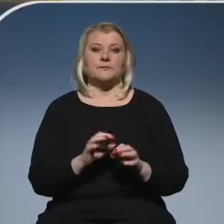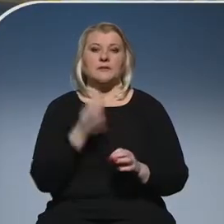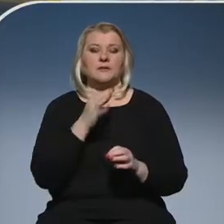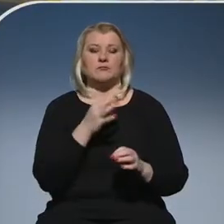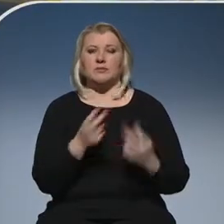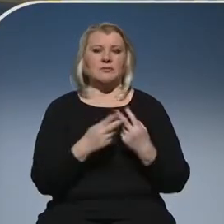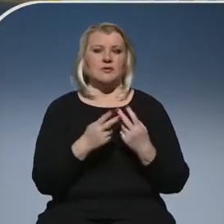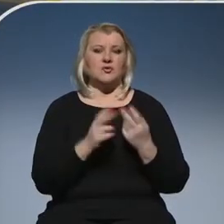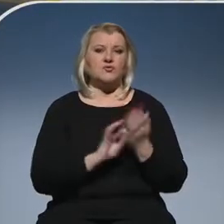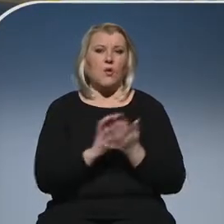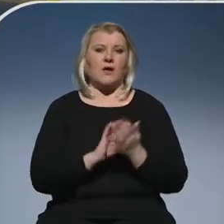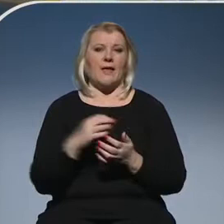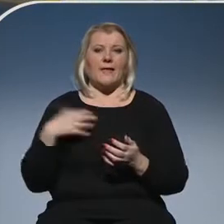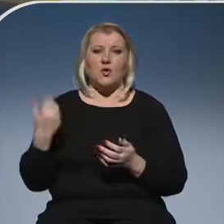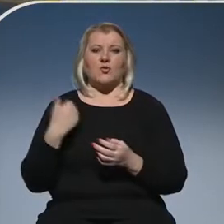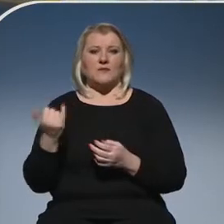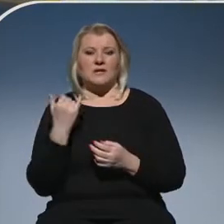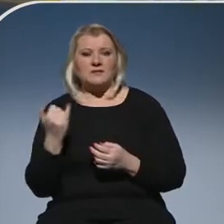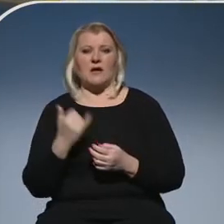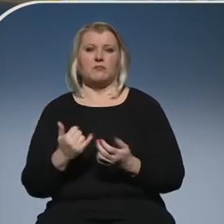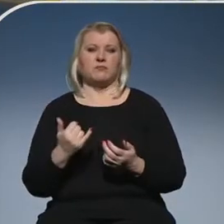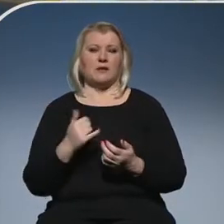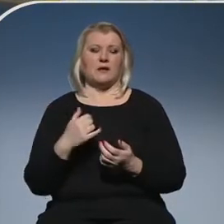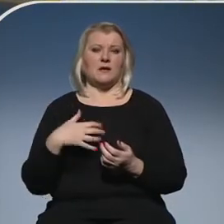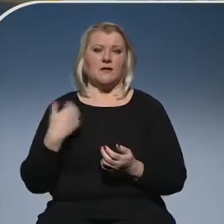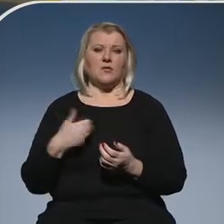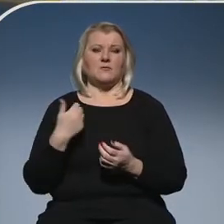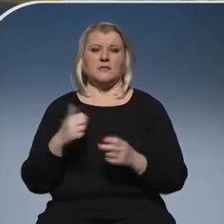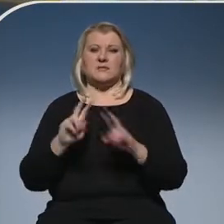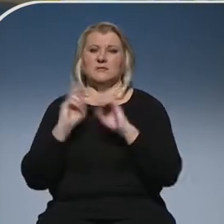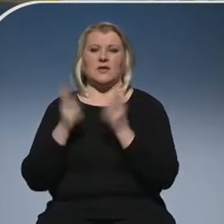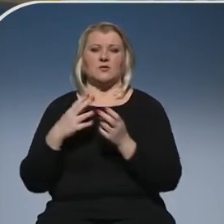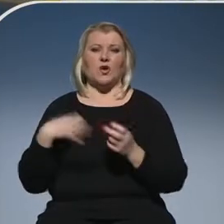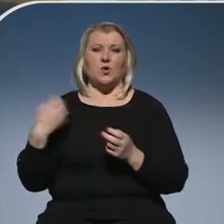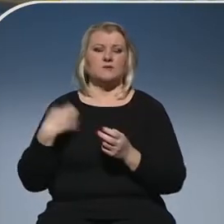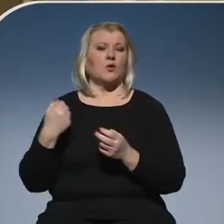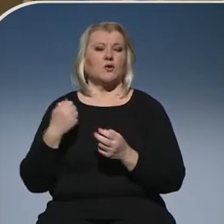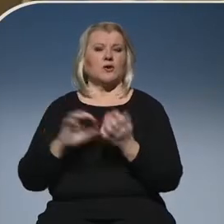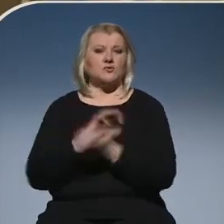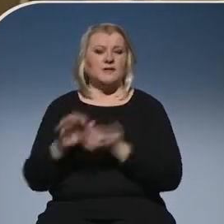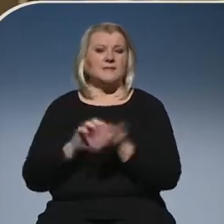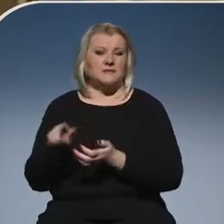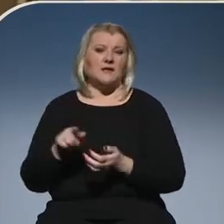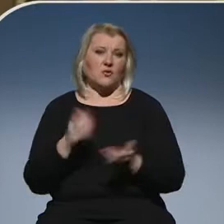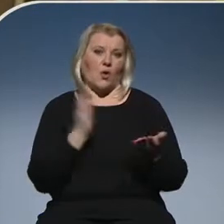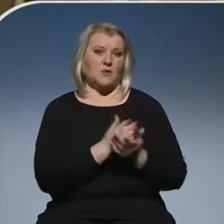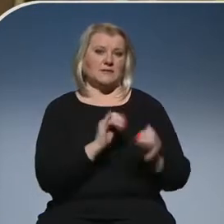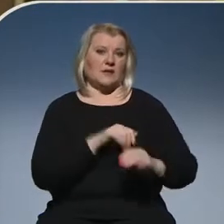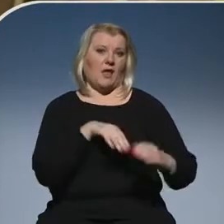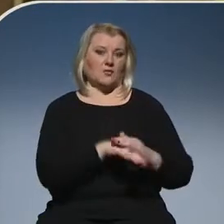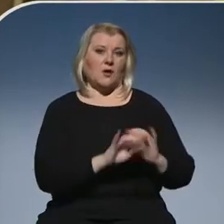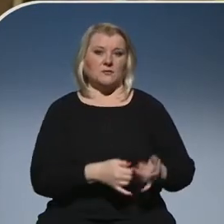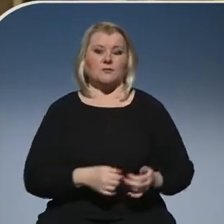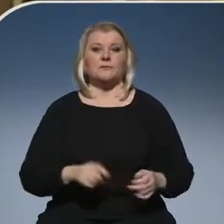extrémní, kdy se extrémně nedaří ekonomice, kdy přichází hluboká globální hospodářská recese, pak ano. Nicméně třeba ten